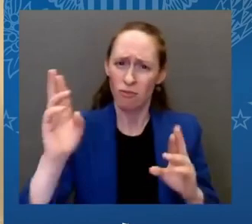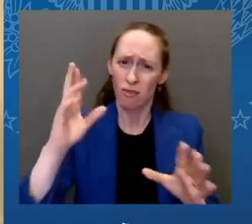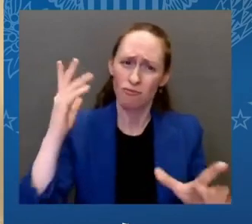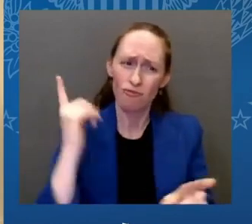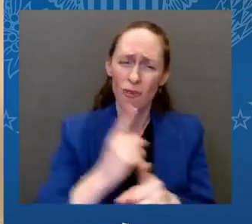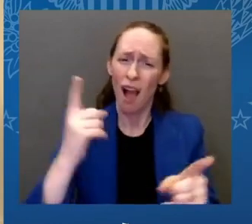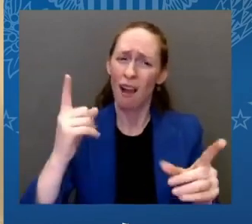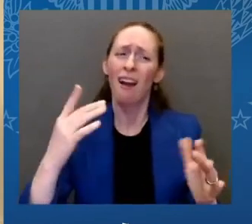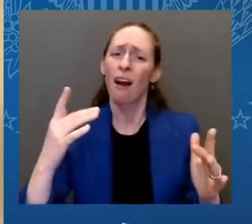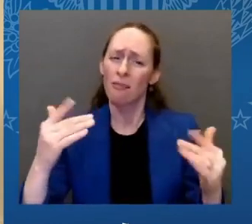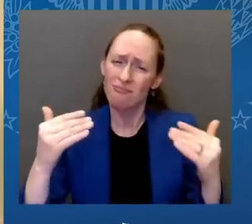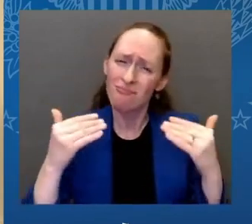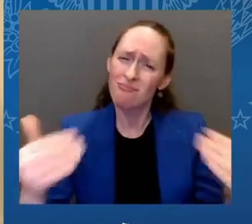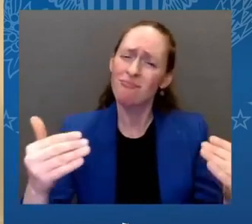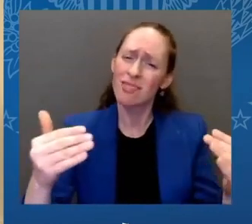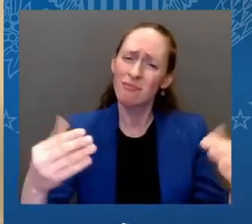і